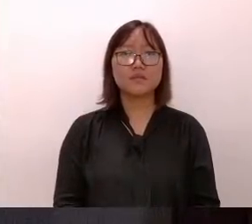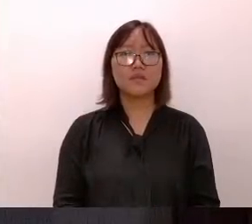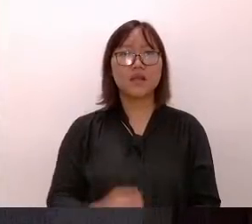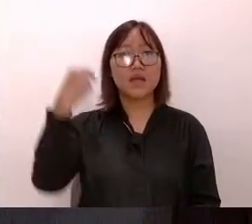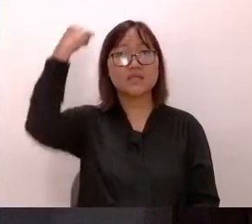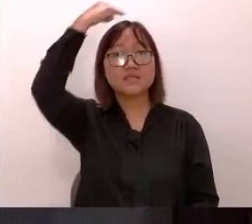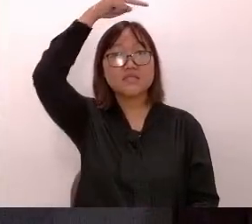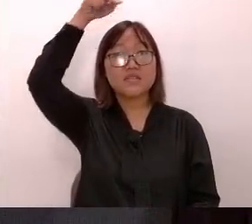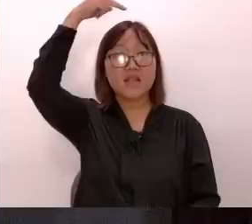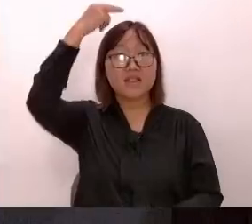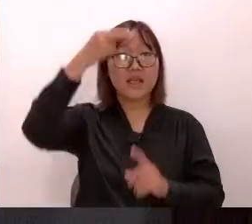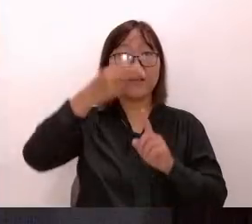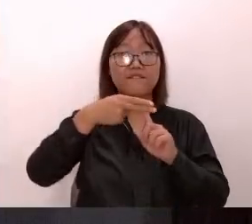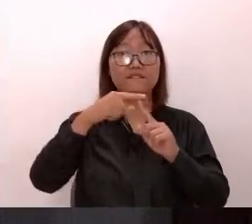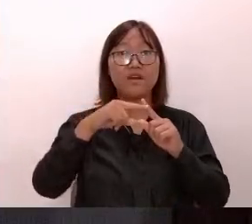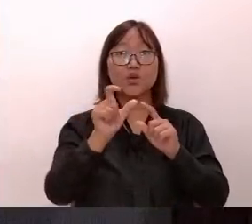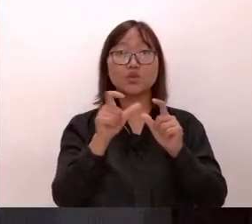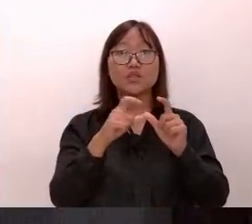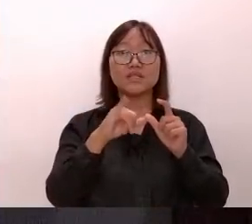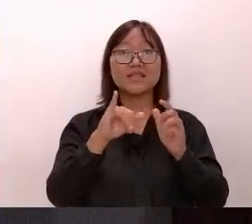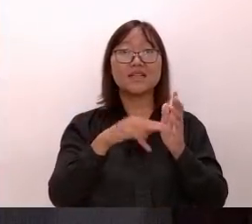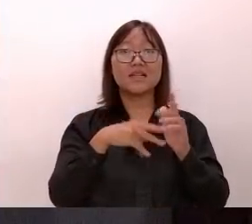1965 sampai